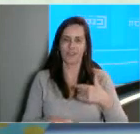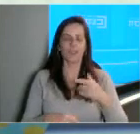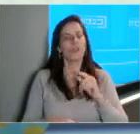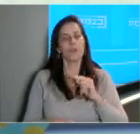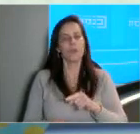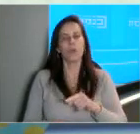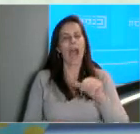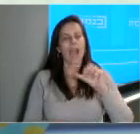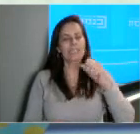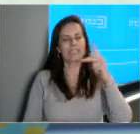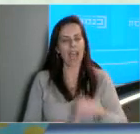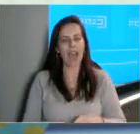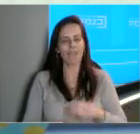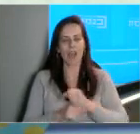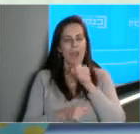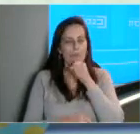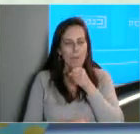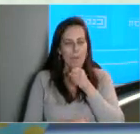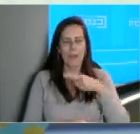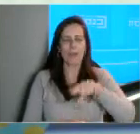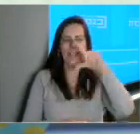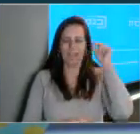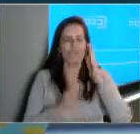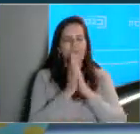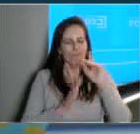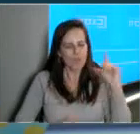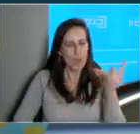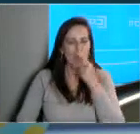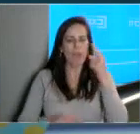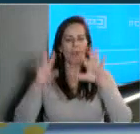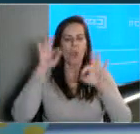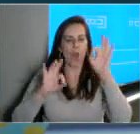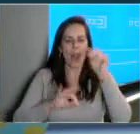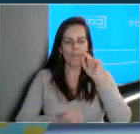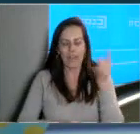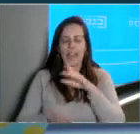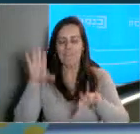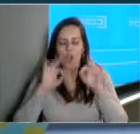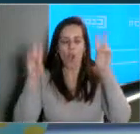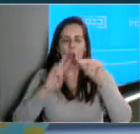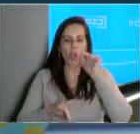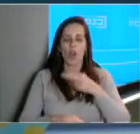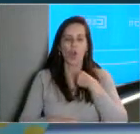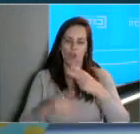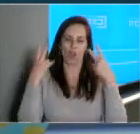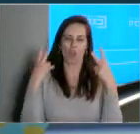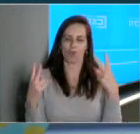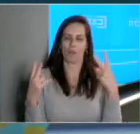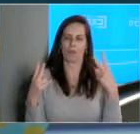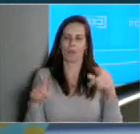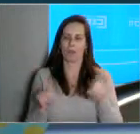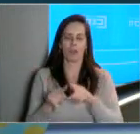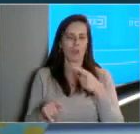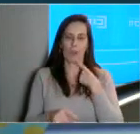לה. הוא למעשה יצא עם המגפון לרחובות העיר תל אביב וקרא לכל מצביעי כחול לבן לצאת ולהצביע, כי כל היה חשוב.